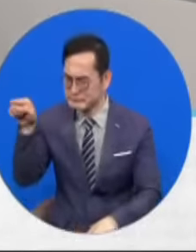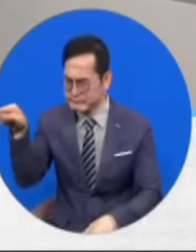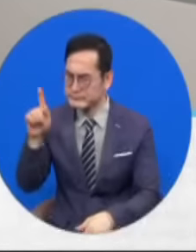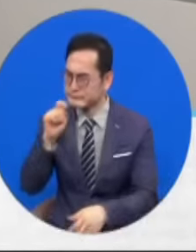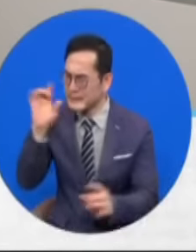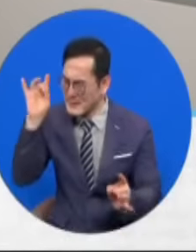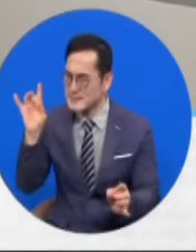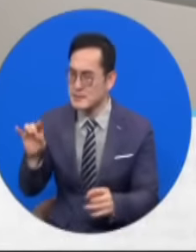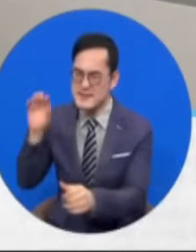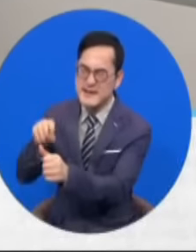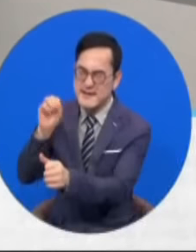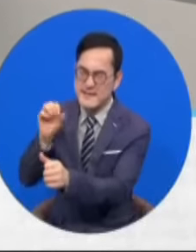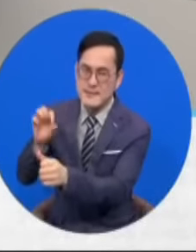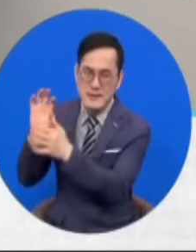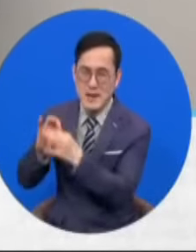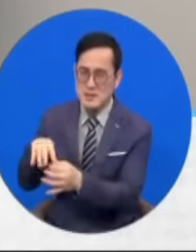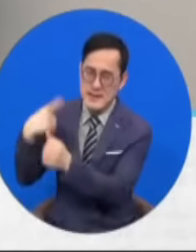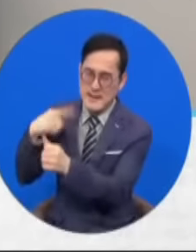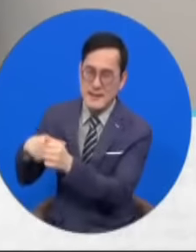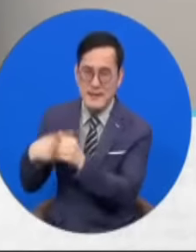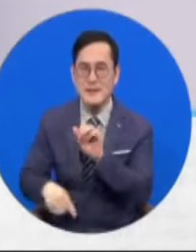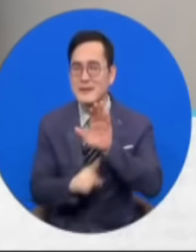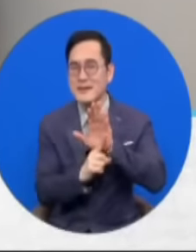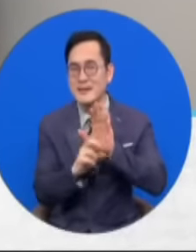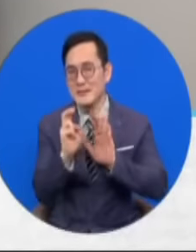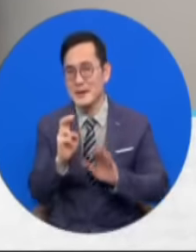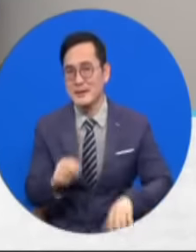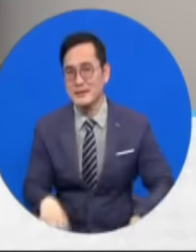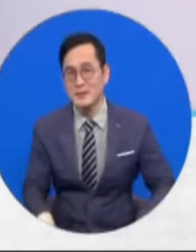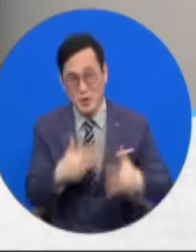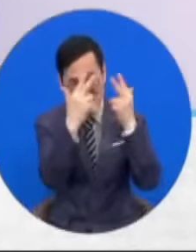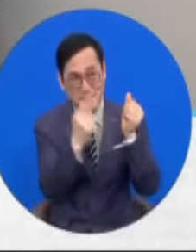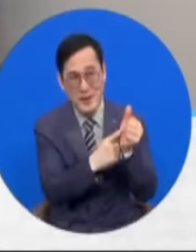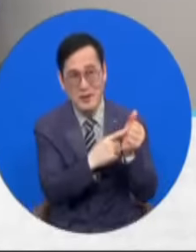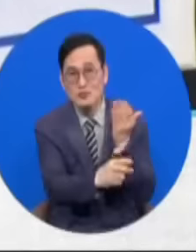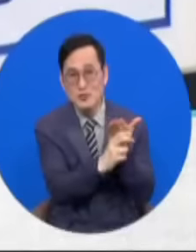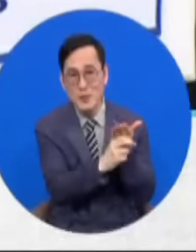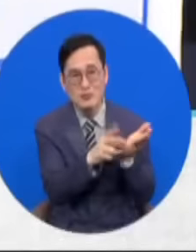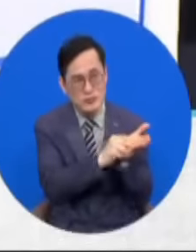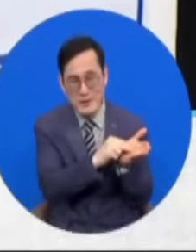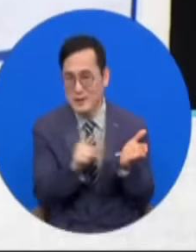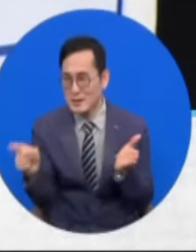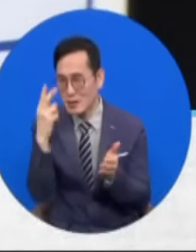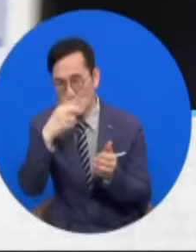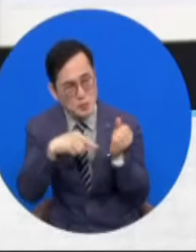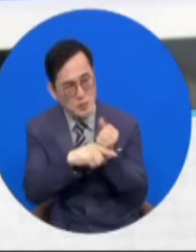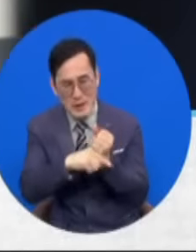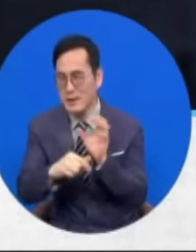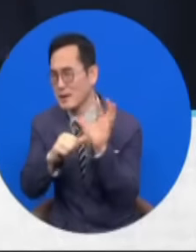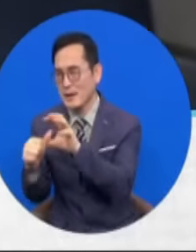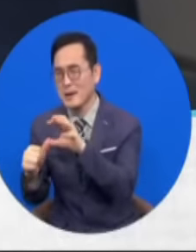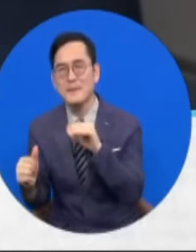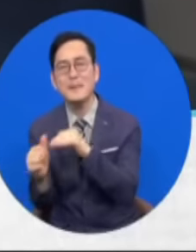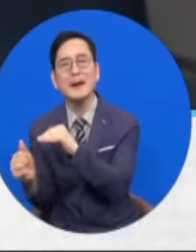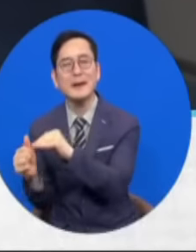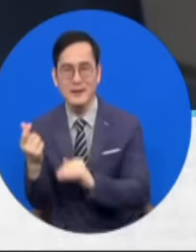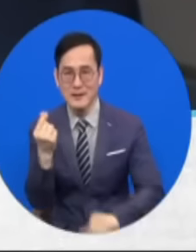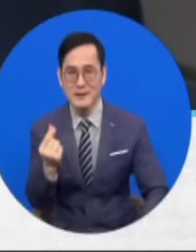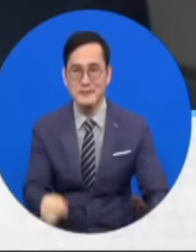번째는 이제 이러 행태를 통해서 이재명 대표는 하려고 하는 겁니다 그런데 제가 이런 말하면